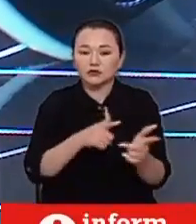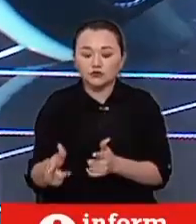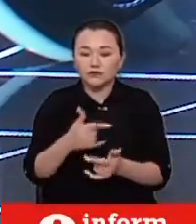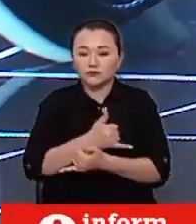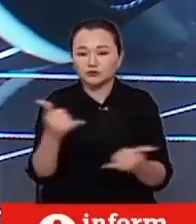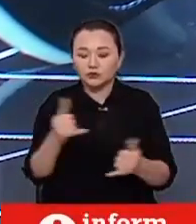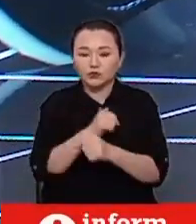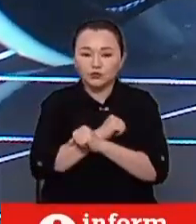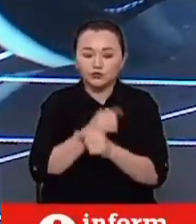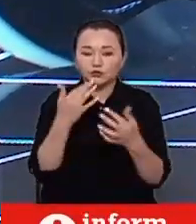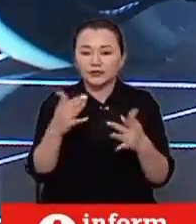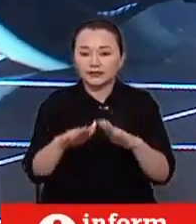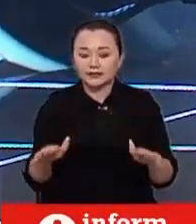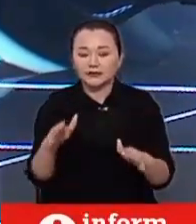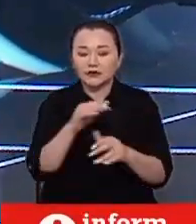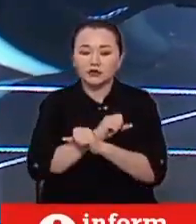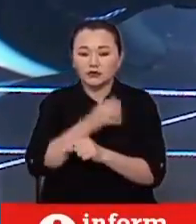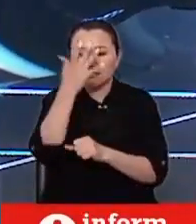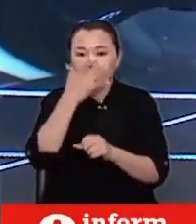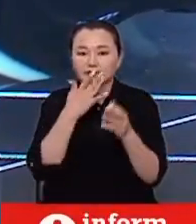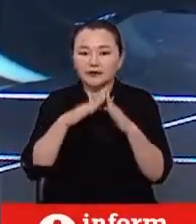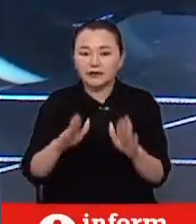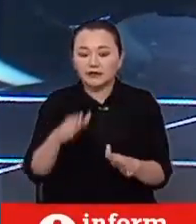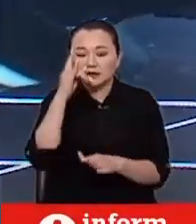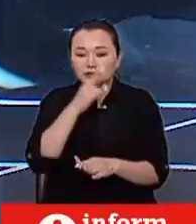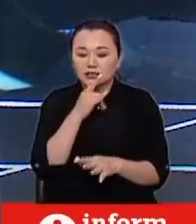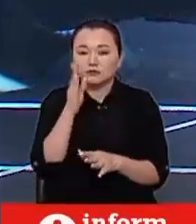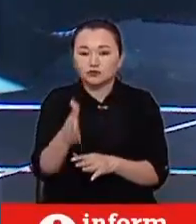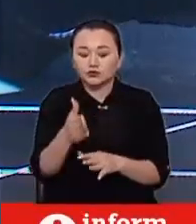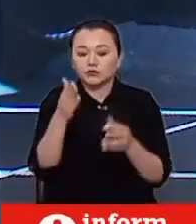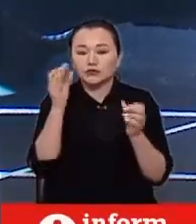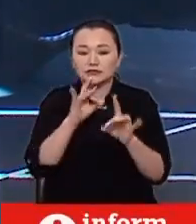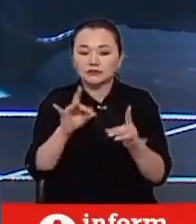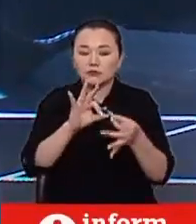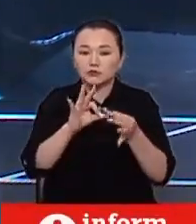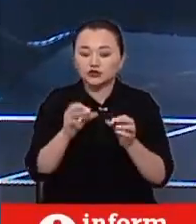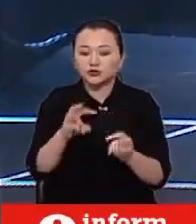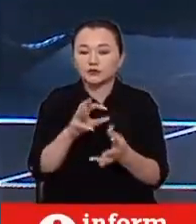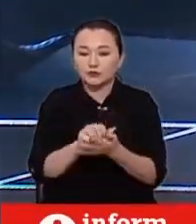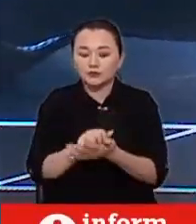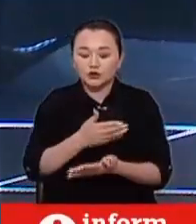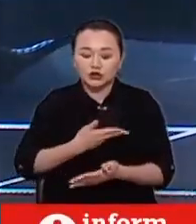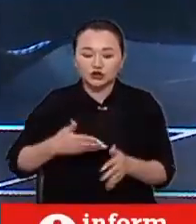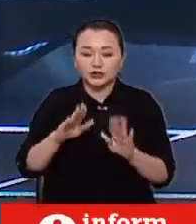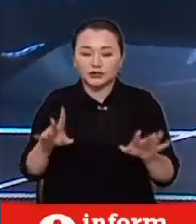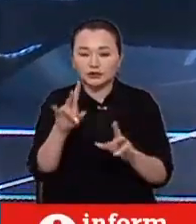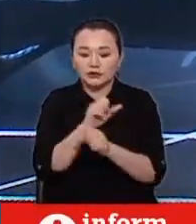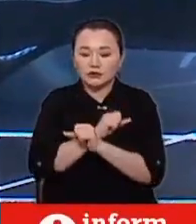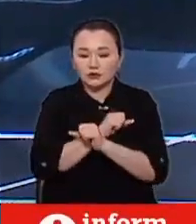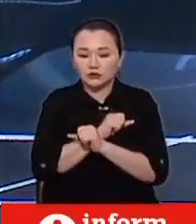отдых. Сколько детей отдохнут в летних лагерях Казахстана? Наши корреспонденты расскажут, чем займутся наши дети на